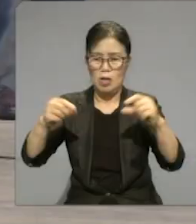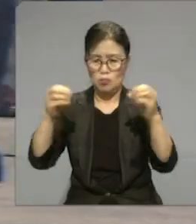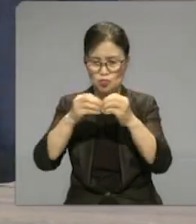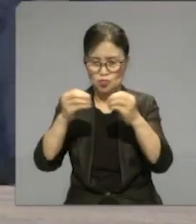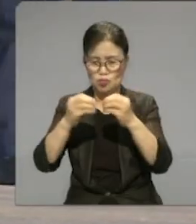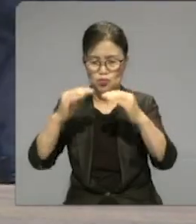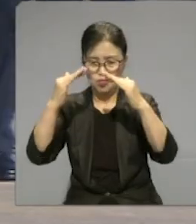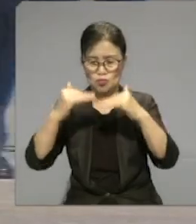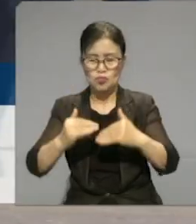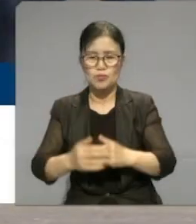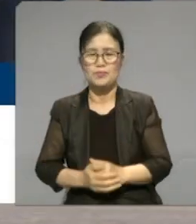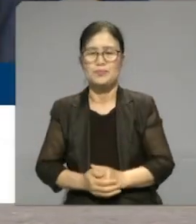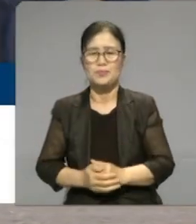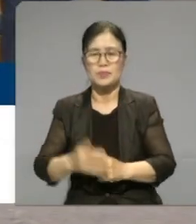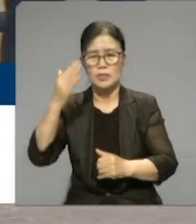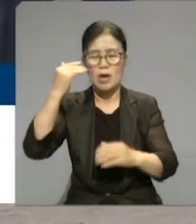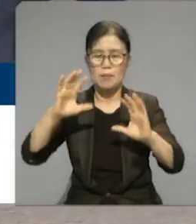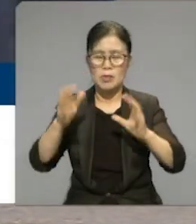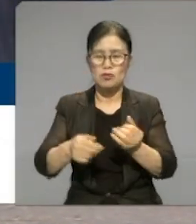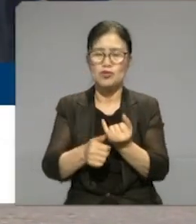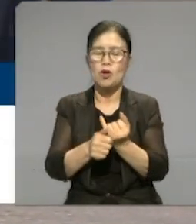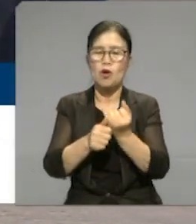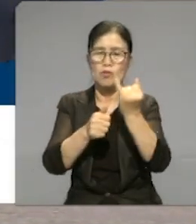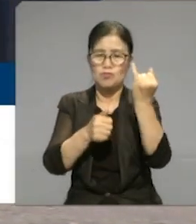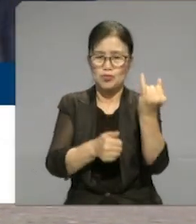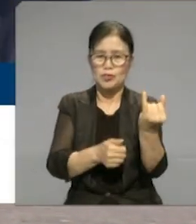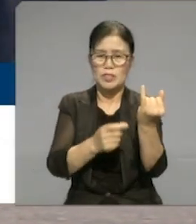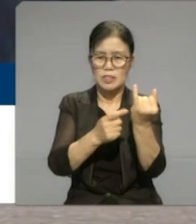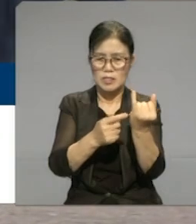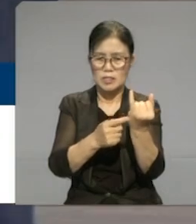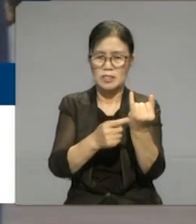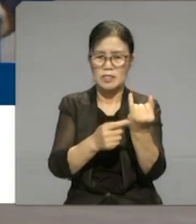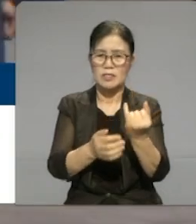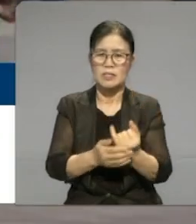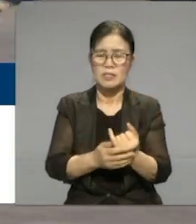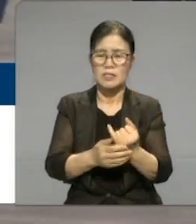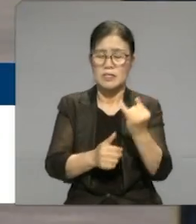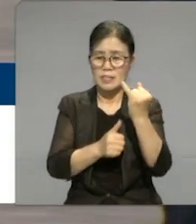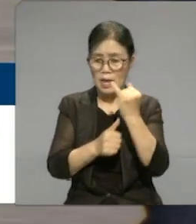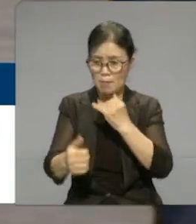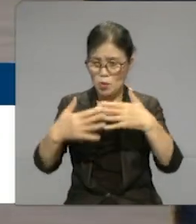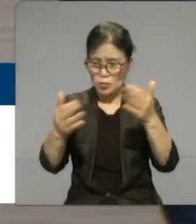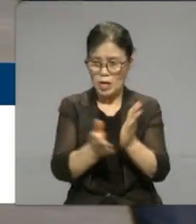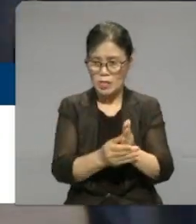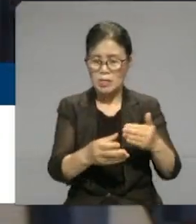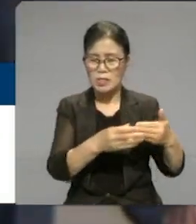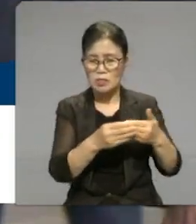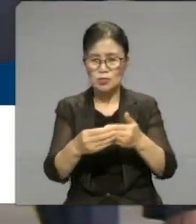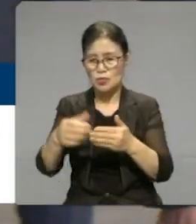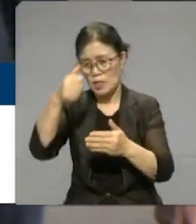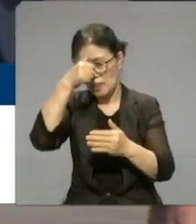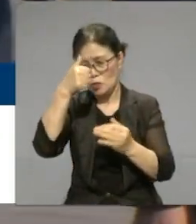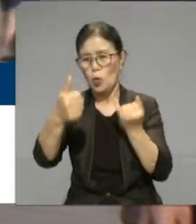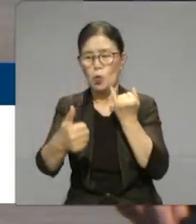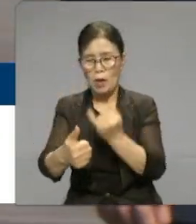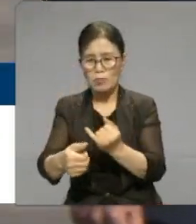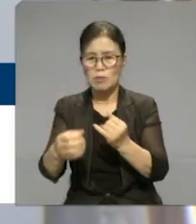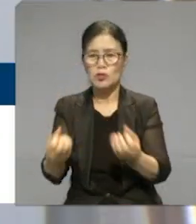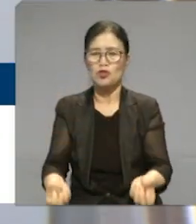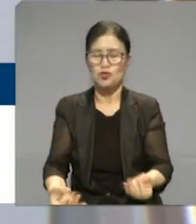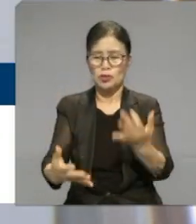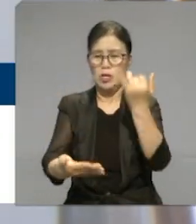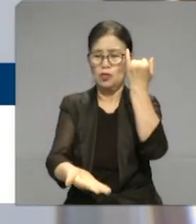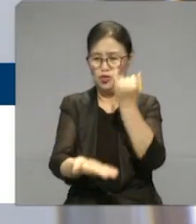공개했습니다. 초청장에는 대한민국 영부인인 김정숙 여사께서 대표단을 이끌고 인도를 방문해 이번 축제